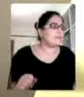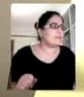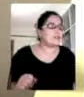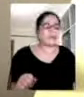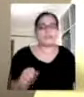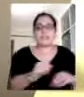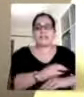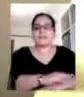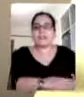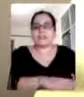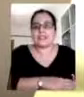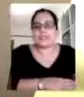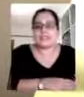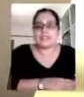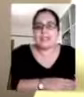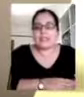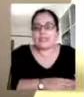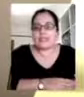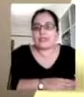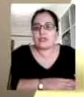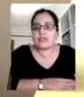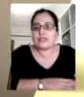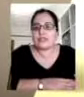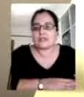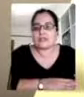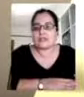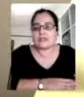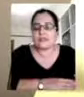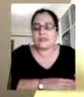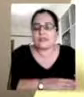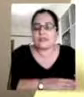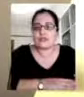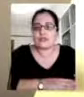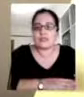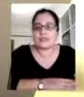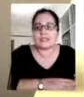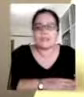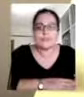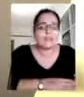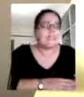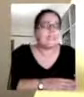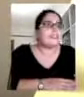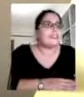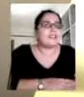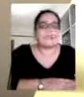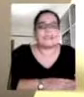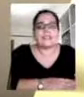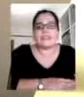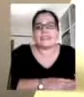bizim eski patronun bir lafı vardı. Ne zaman ihtiyacın olursa teknoloji o zaman seni yüzüstü bırakır diye.